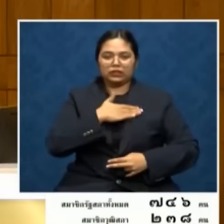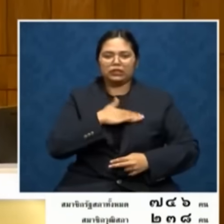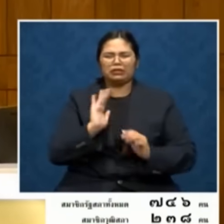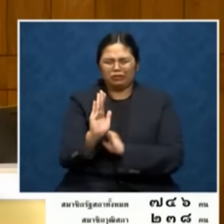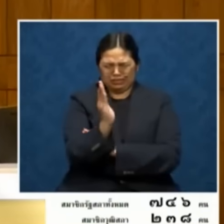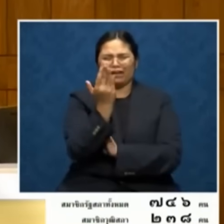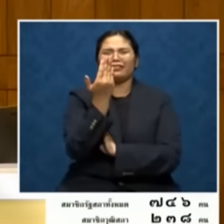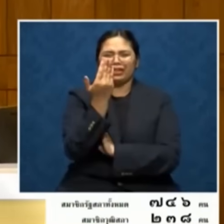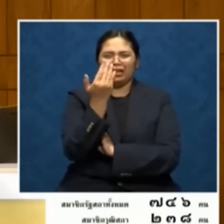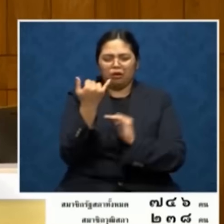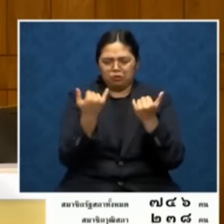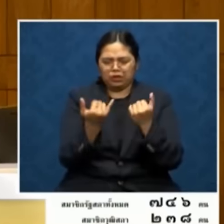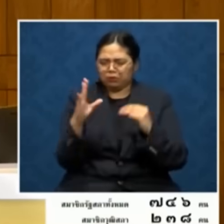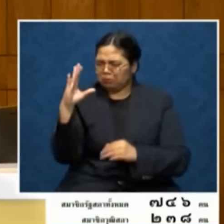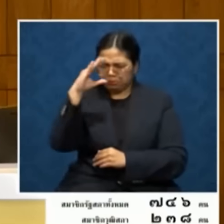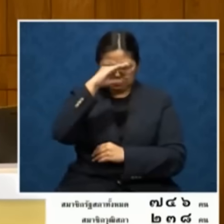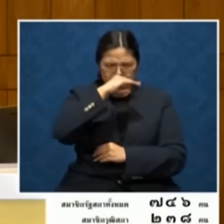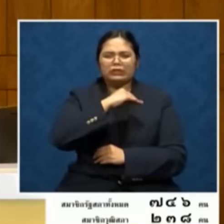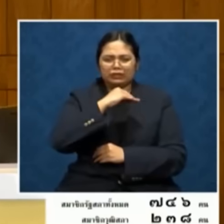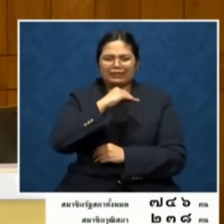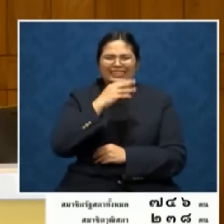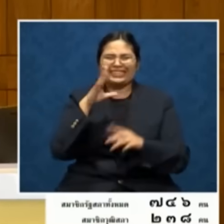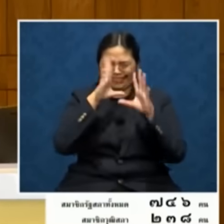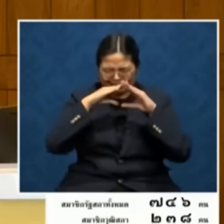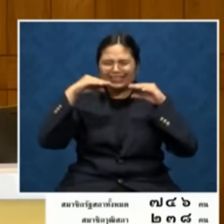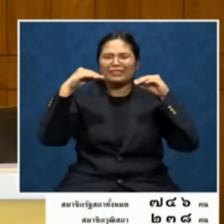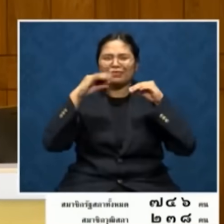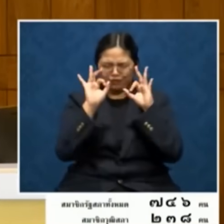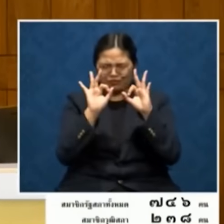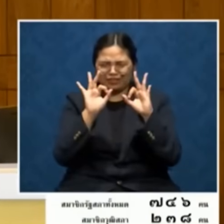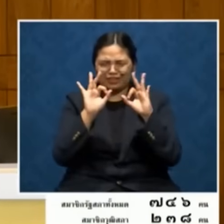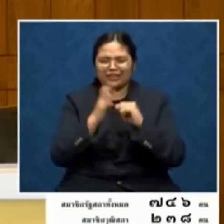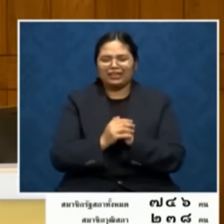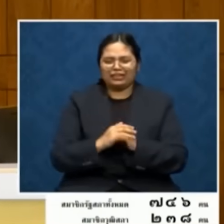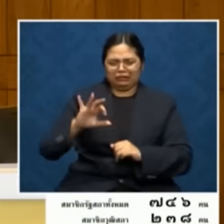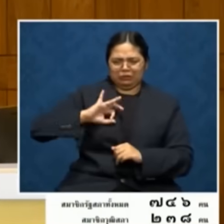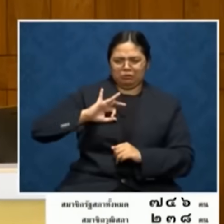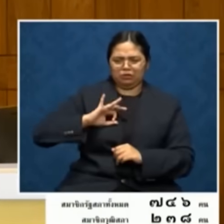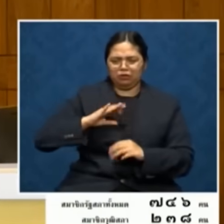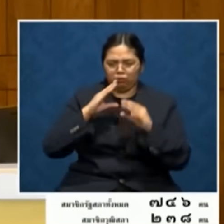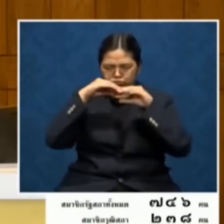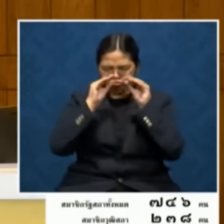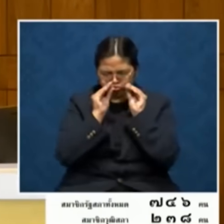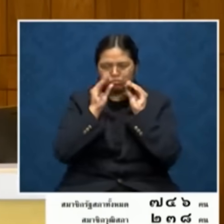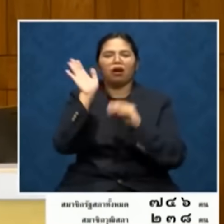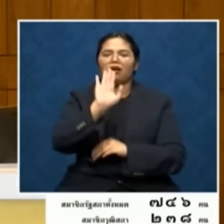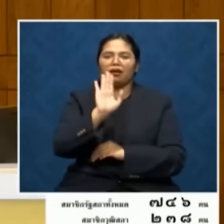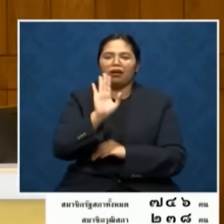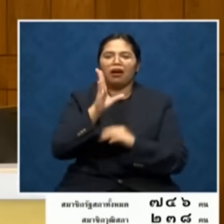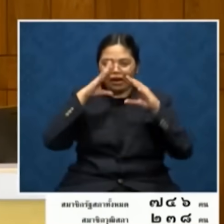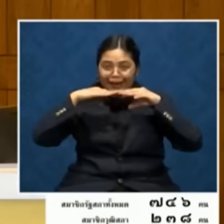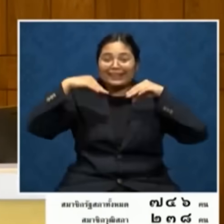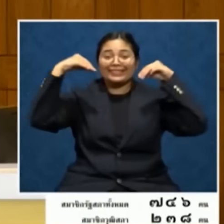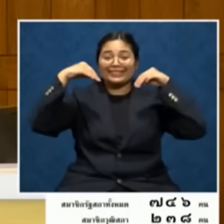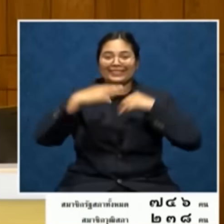นายเศรษฐาทวีสินต้องชมกันเลยทีเดียวว่าปรับตัวปรับอารมณ์ได้ไวสมวุฒิภา